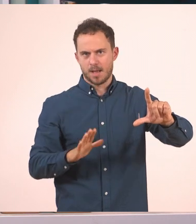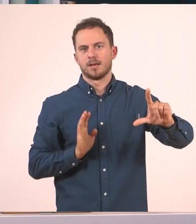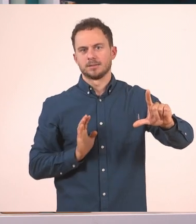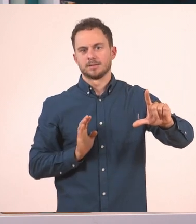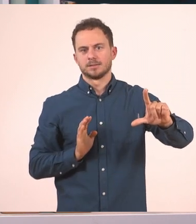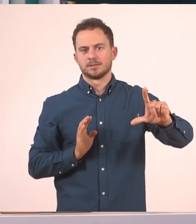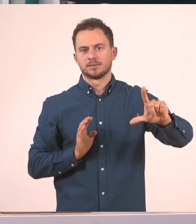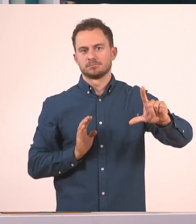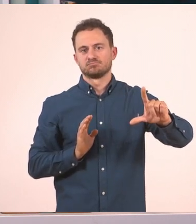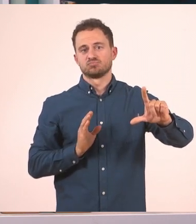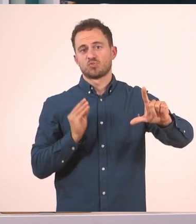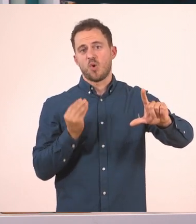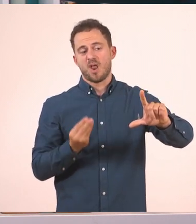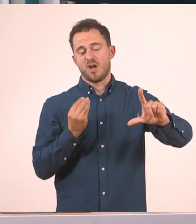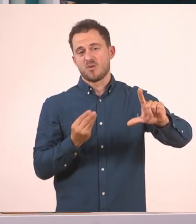ωραιότατο κομμάτι πίτσα.